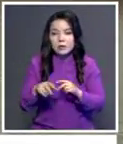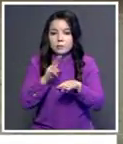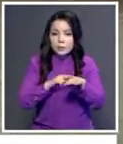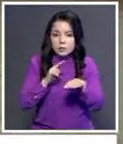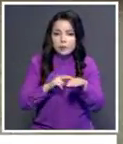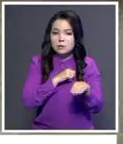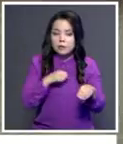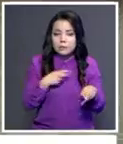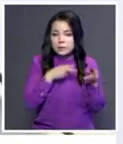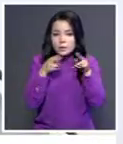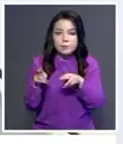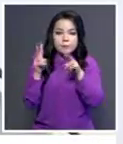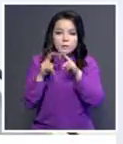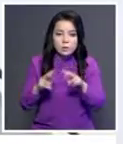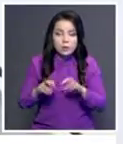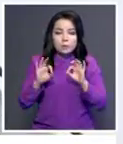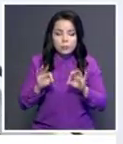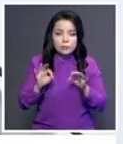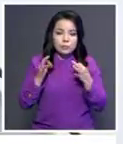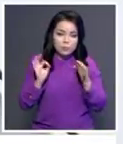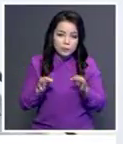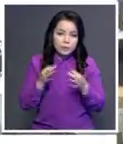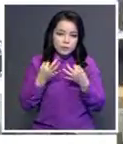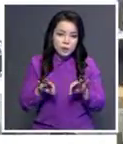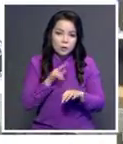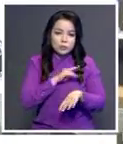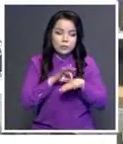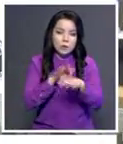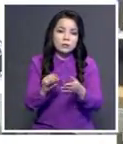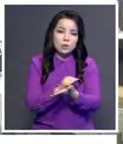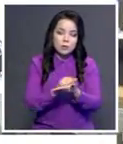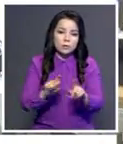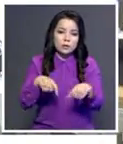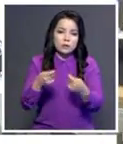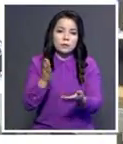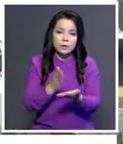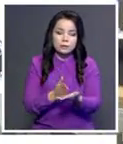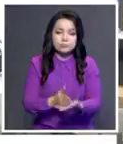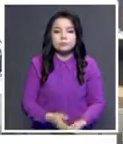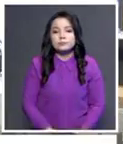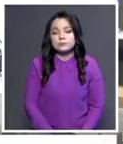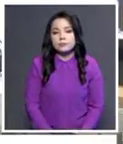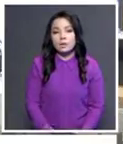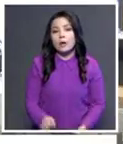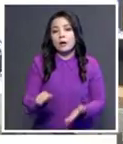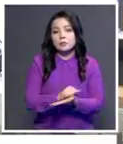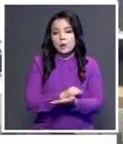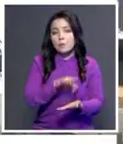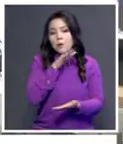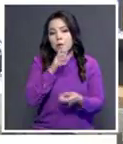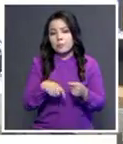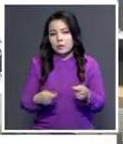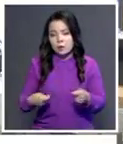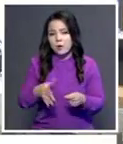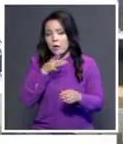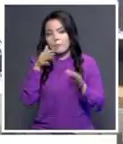инспекторлар өздері келіп тексеріп, тиісті рұқсат құжаттарын береді. Волокита была бумажная, а сейчас это все быстро. Қағаз бастылық уақыт